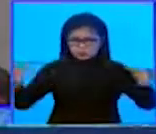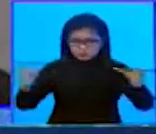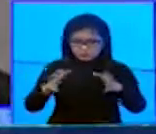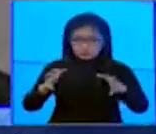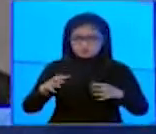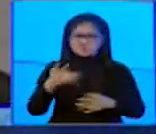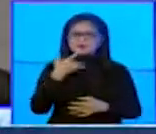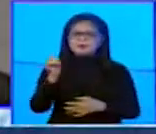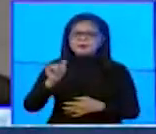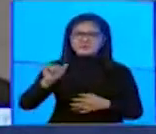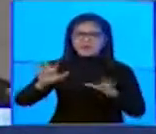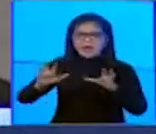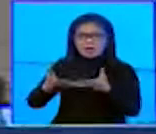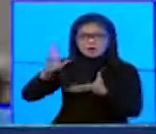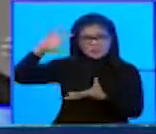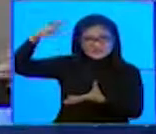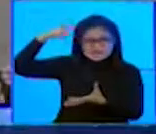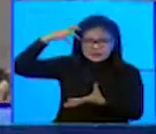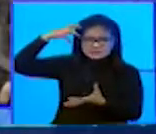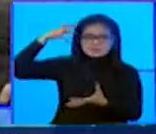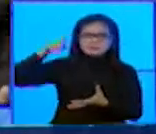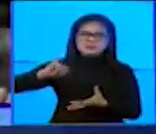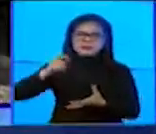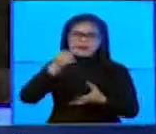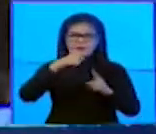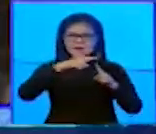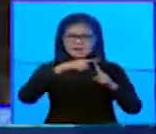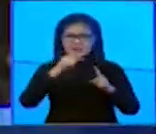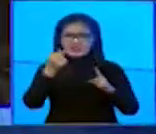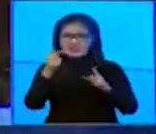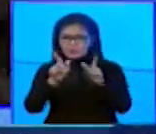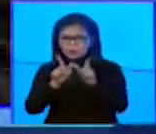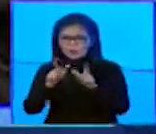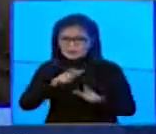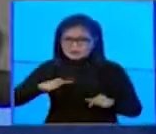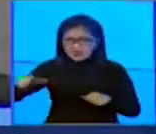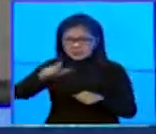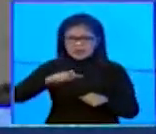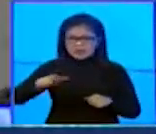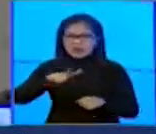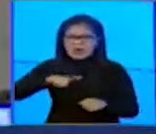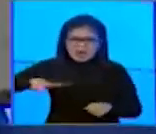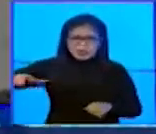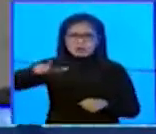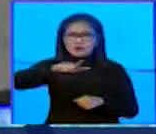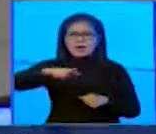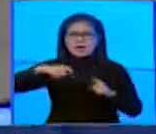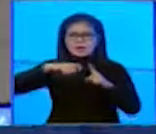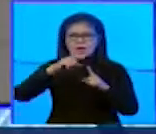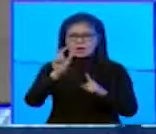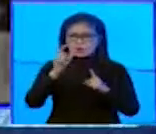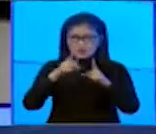menjaga protokol kesehatan pihak dari RT RW Lurah Camat pihak dari KUA kemudian juga